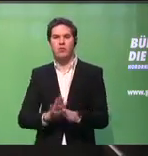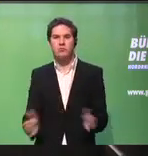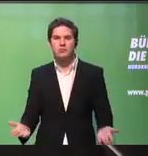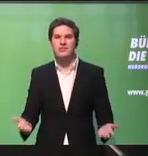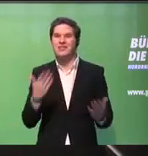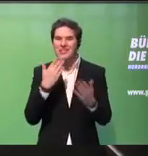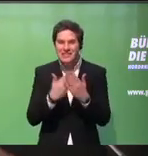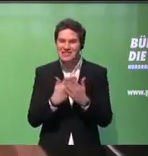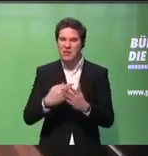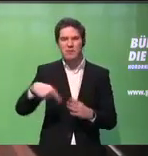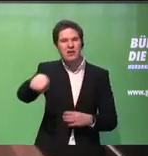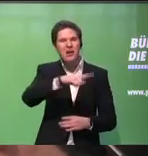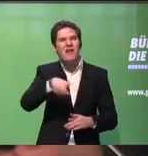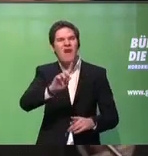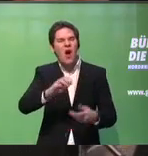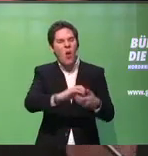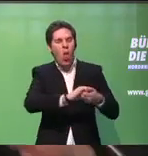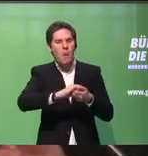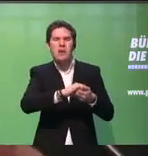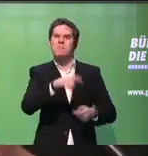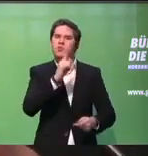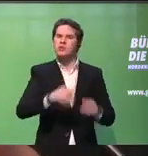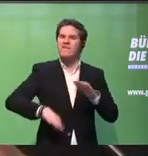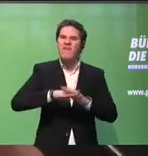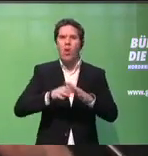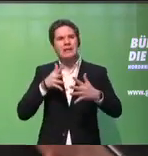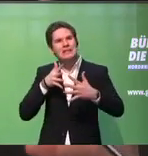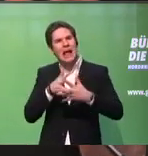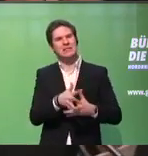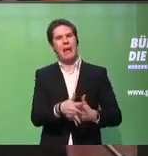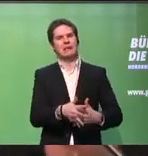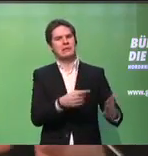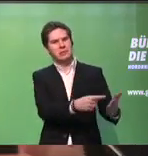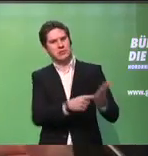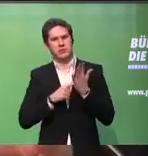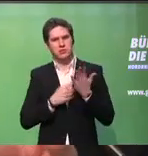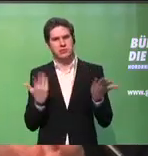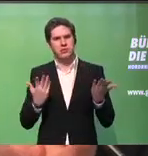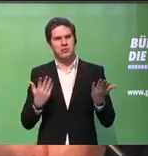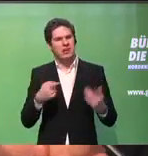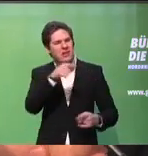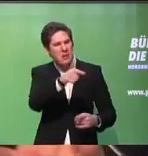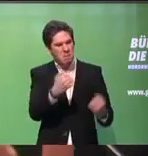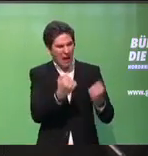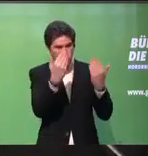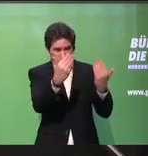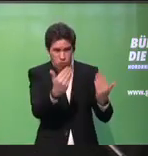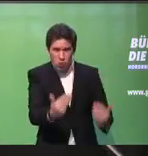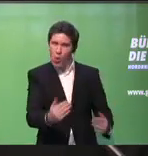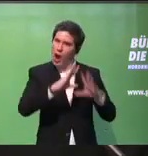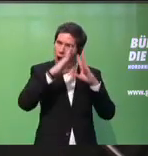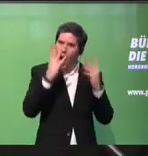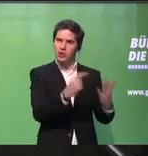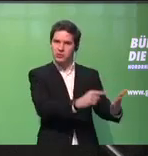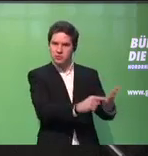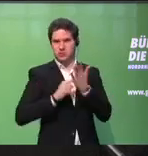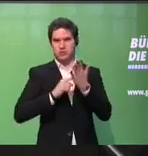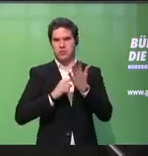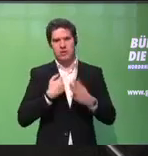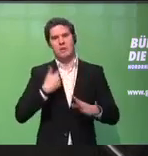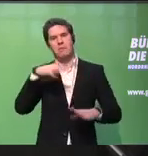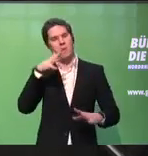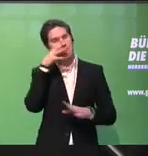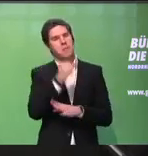für die Aktivitäten dieser Lobbyisten, einen legislativen Fußabdruck. Alles, was die machen, muss transparent werden. Denn nur so wird